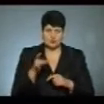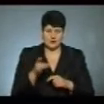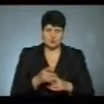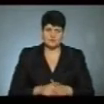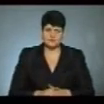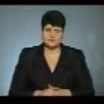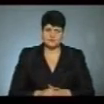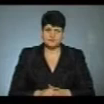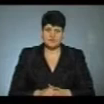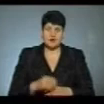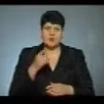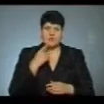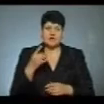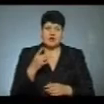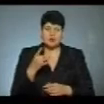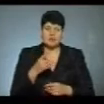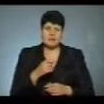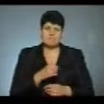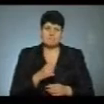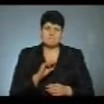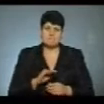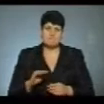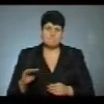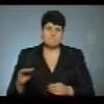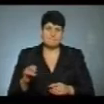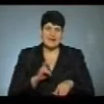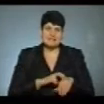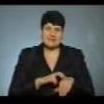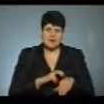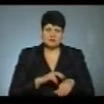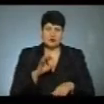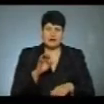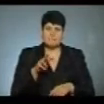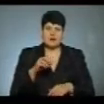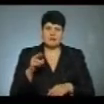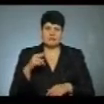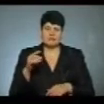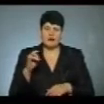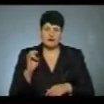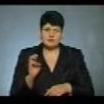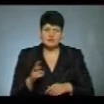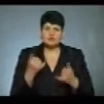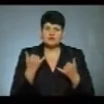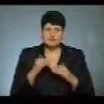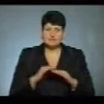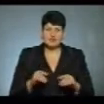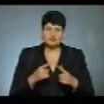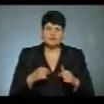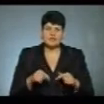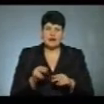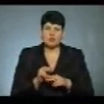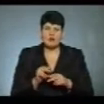Хома. За словами районного педіатра Чортківської районної лікарні Олега Майданика, на сьогодні в дитячому відділенні лікувального